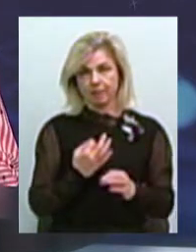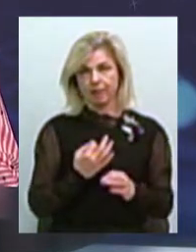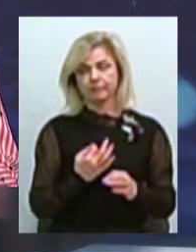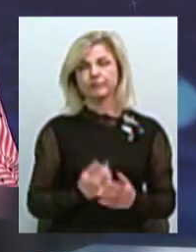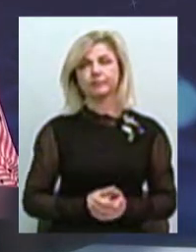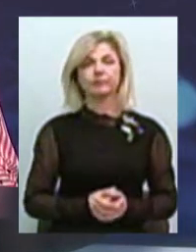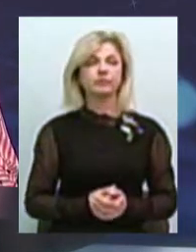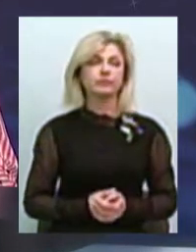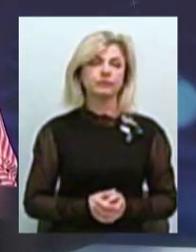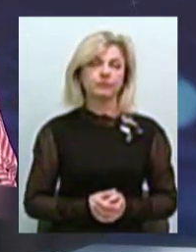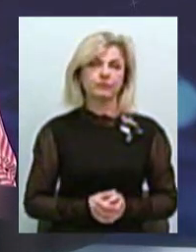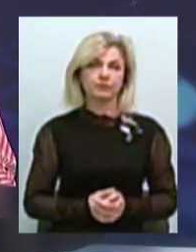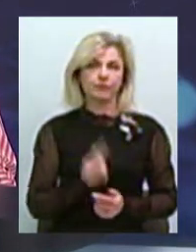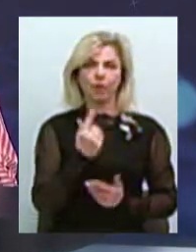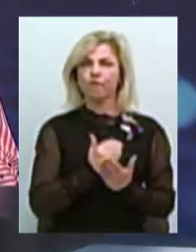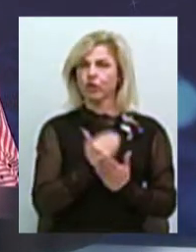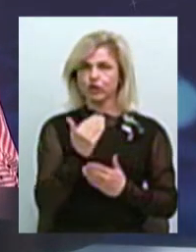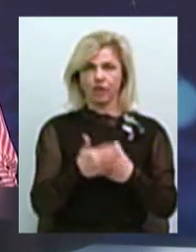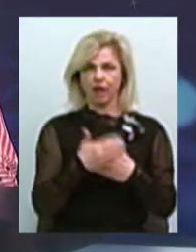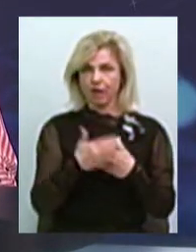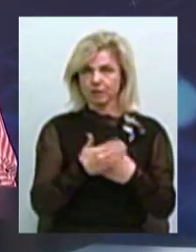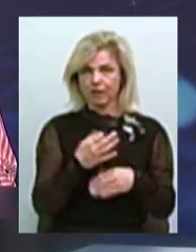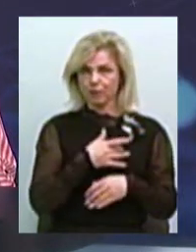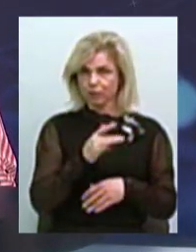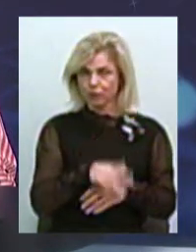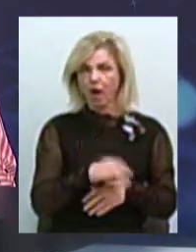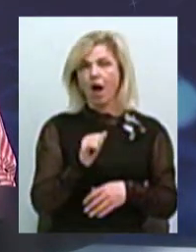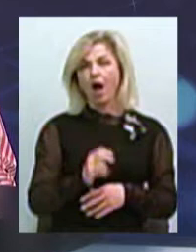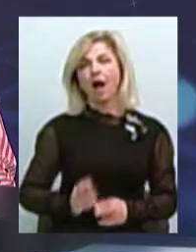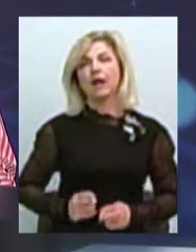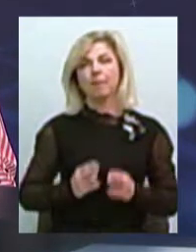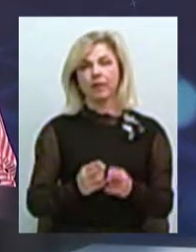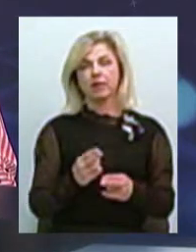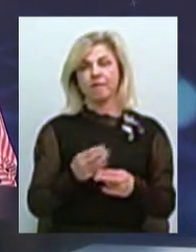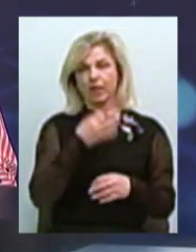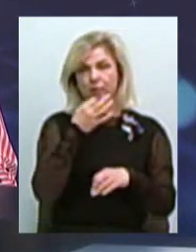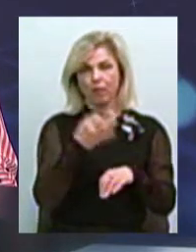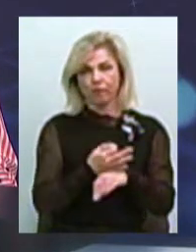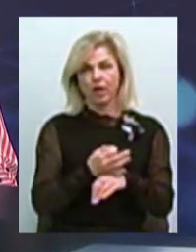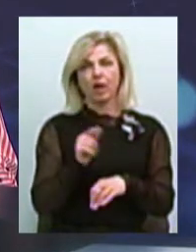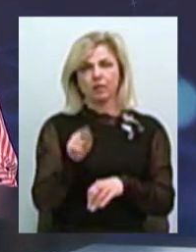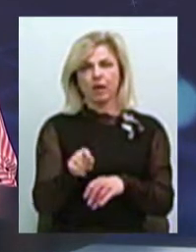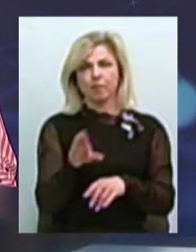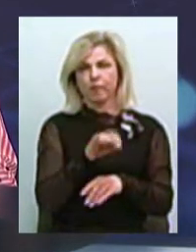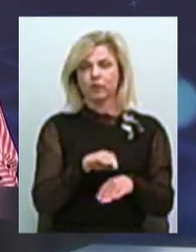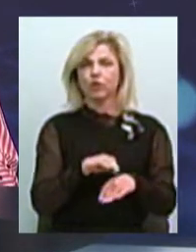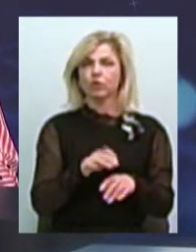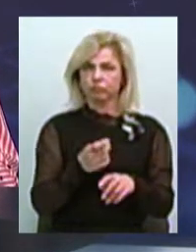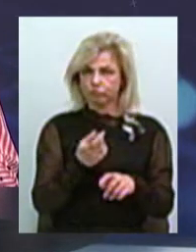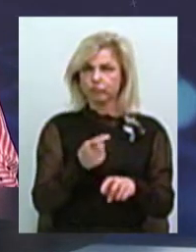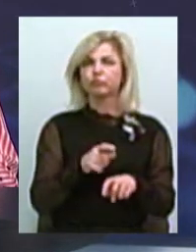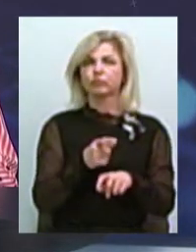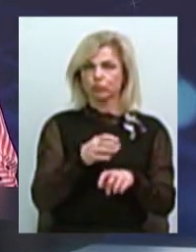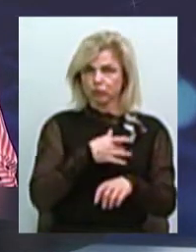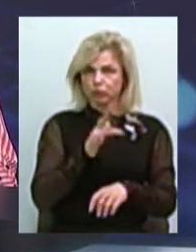така одна з найвищих санкцій. Щодо кримінальної відповідальності, там все набагато жорсткіше.